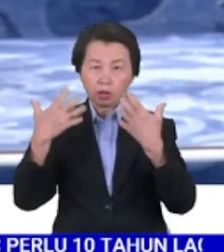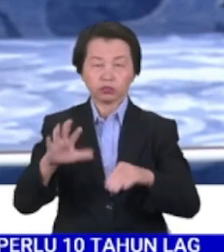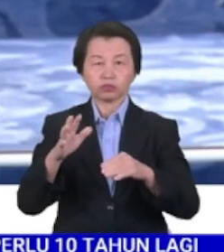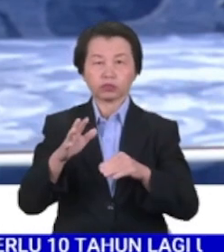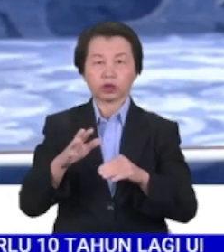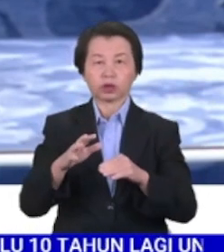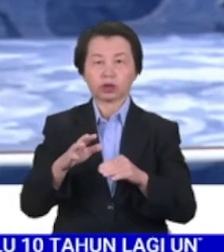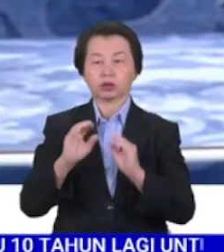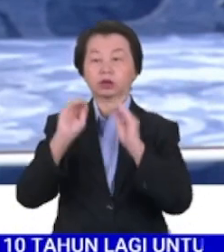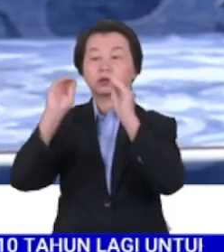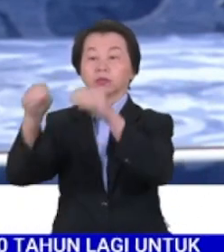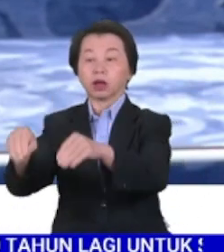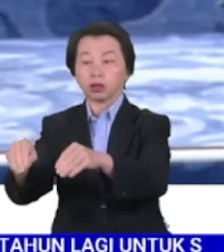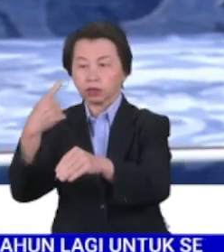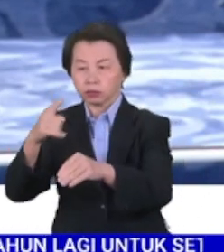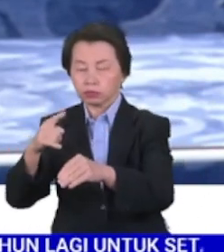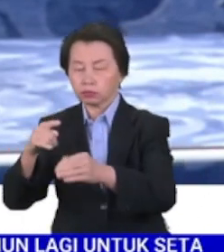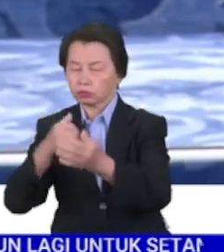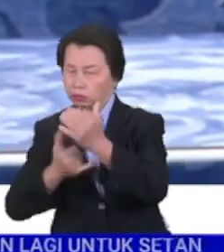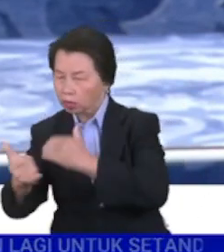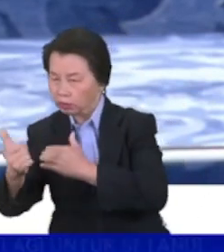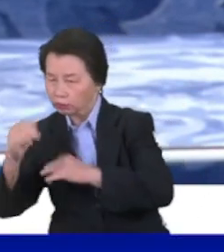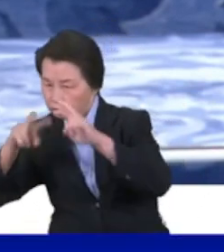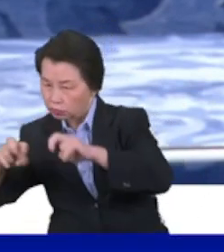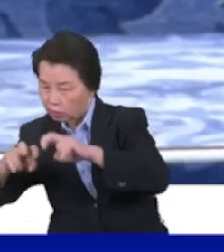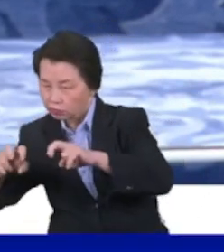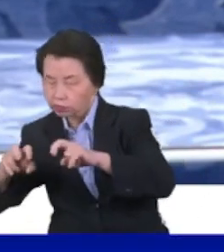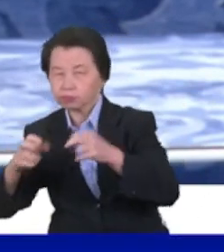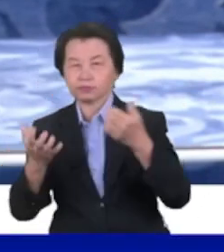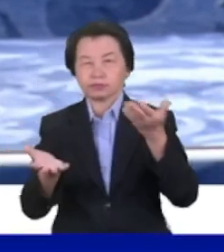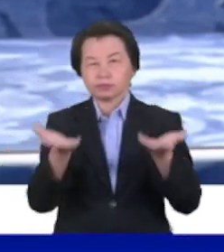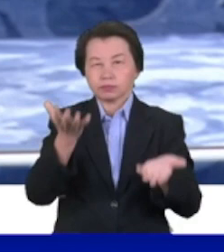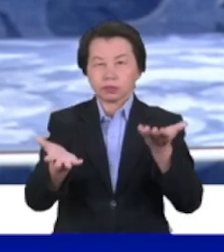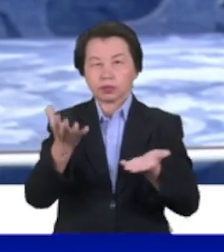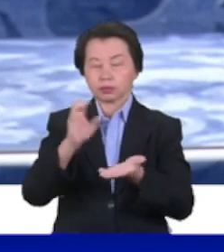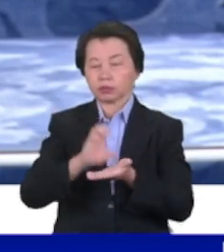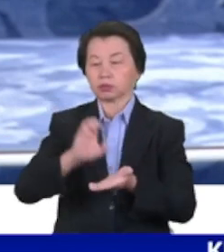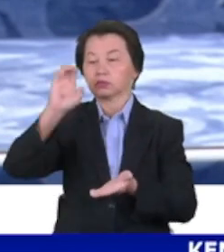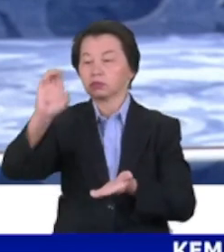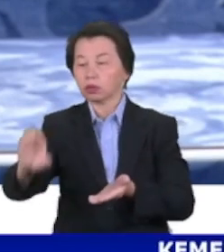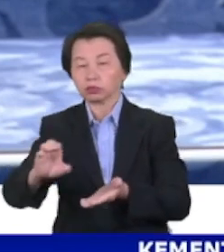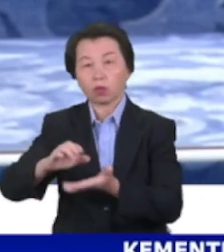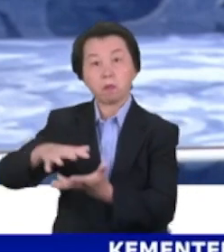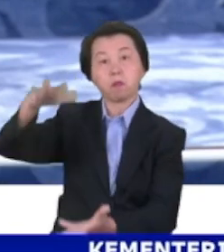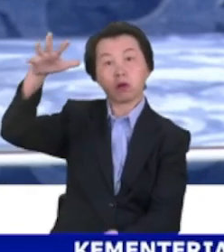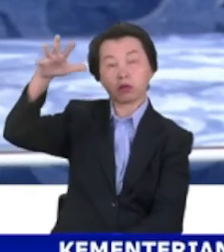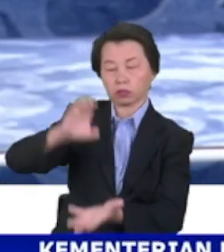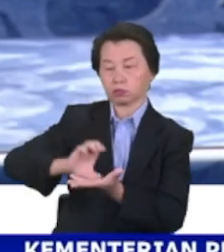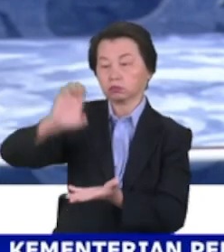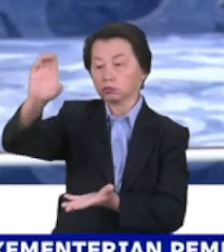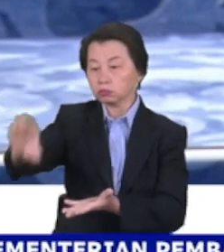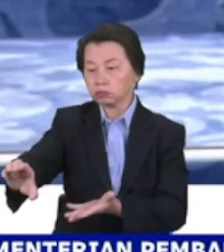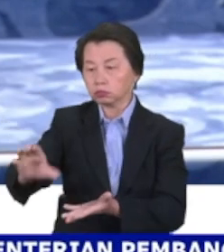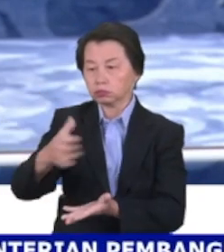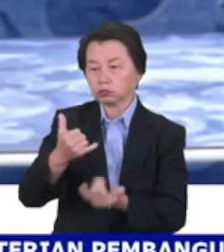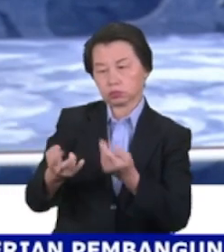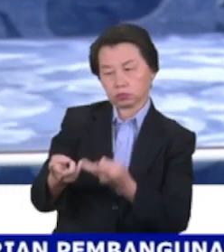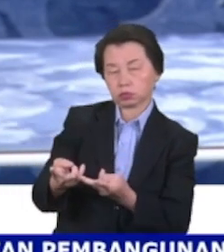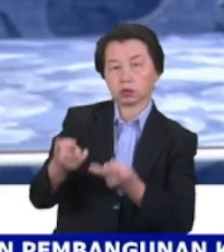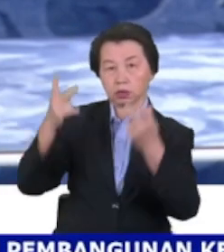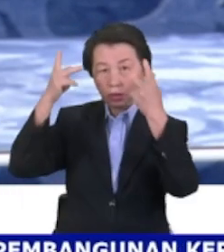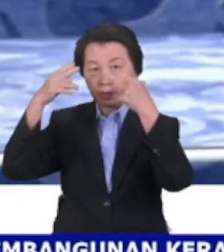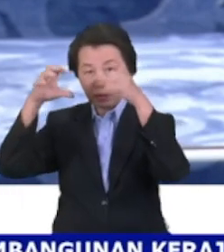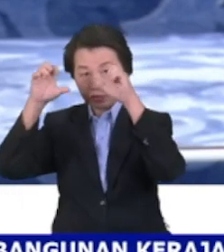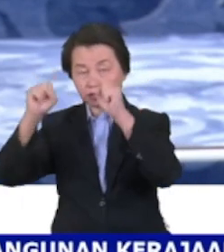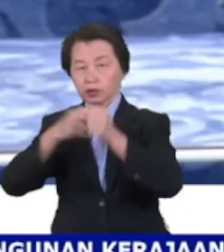masuk untuk mengkaji dan meneliti kemungkinan melabur secara agak besaran. Dan Presiden Jokowi maklum bersaya